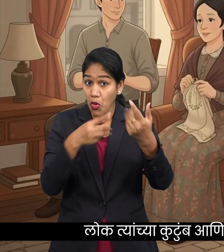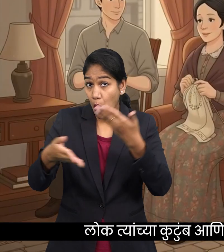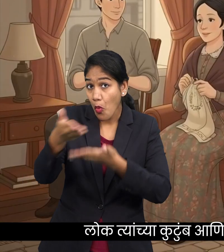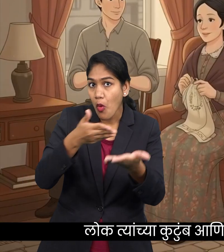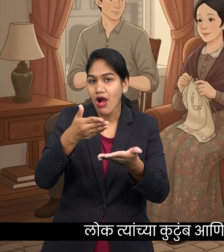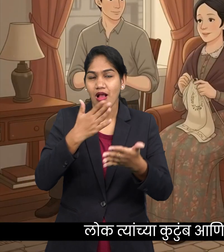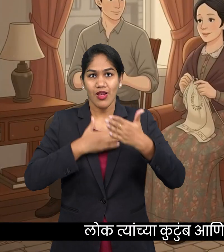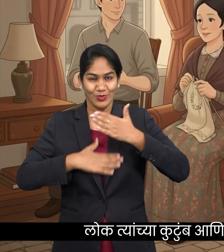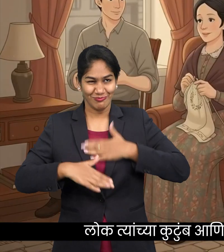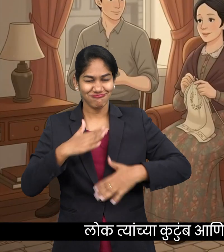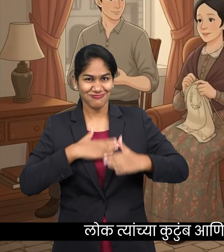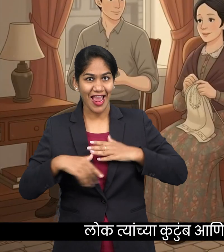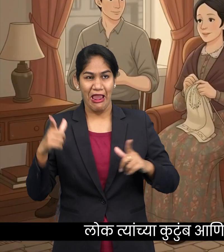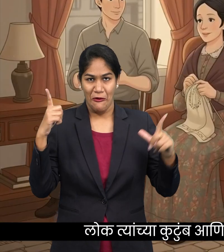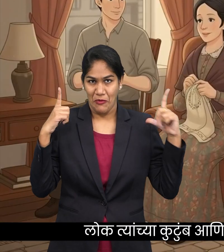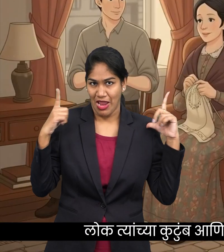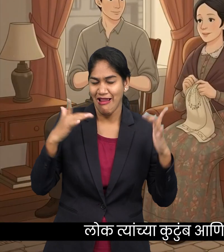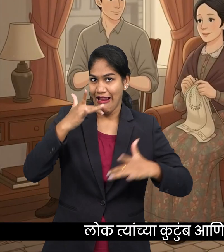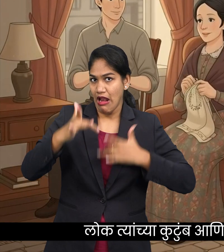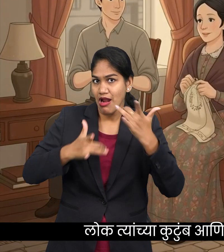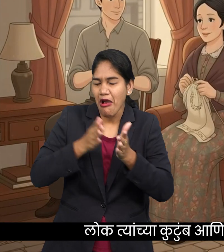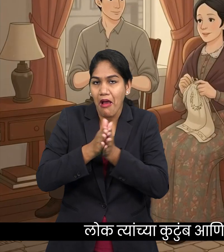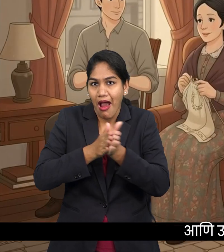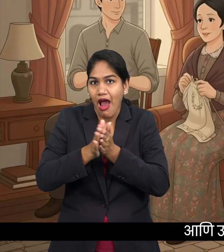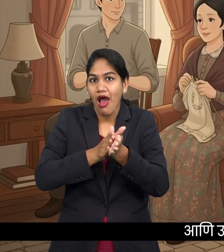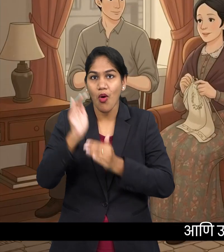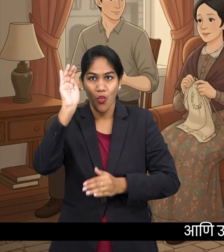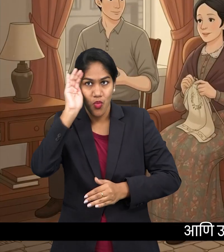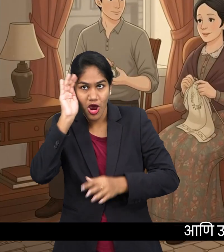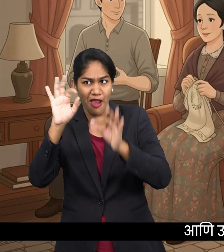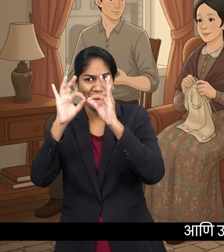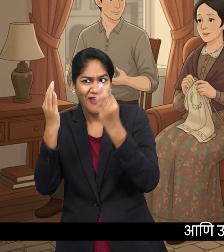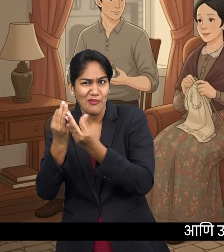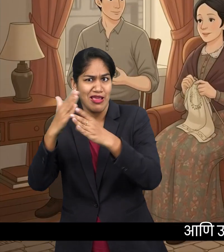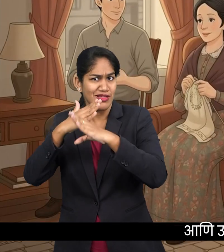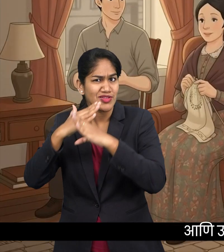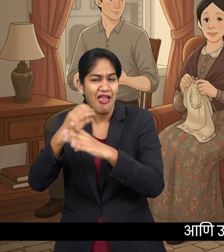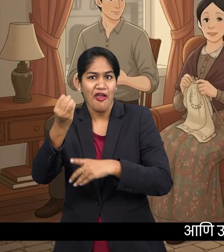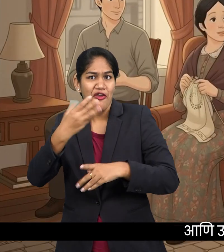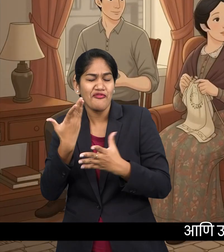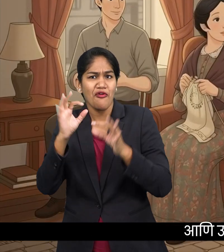लोक त्यांच्या कुटुंब आणि मित्रांकडून बातम्या मिळवण्यासाठी धीराने आणि उत्साहाने वाट पाहत होते.